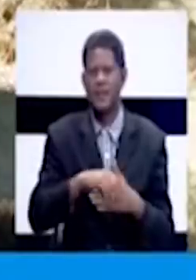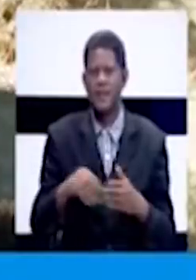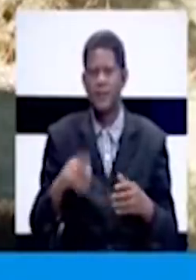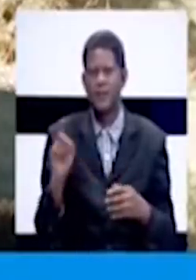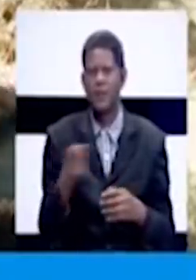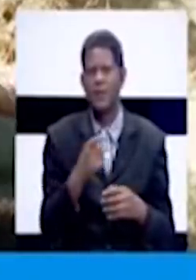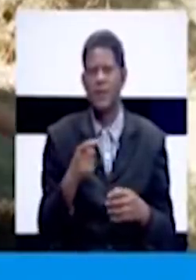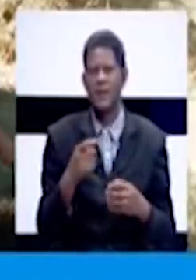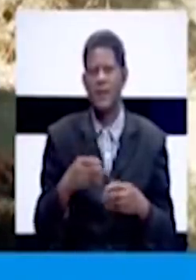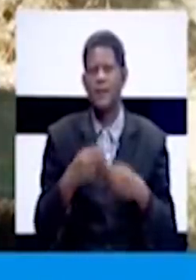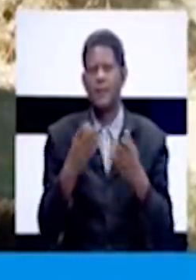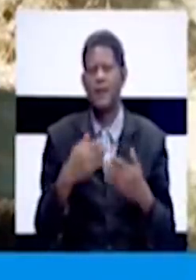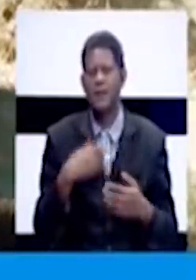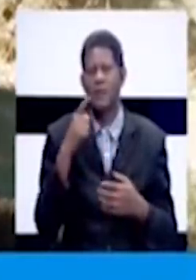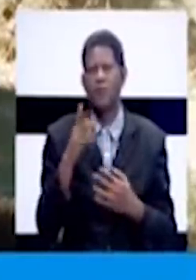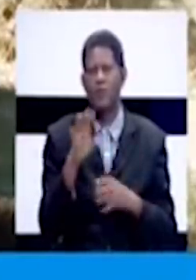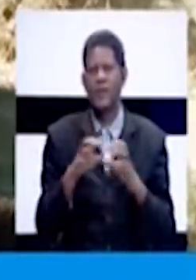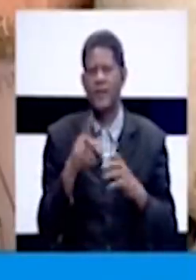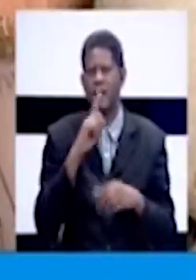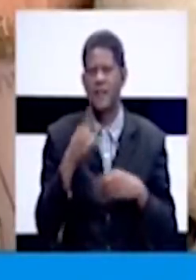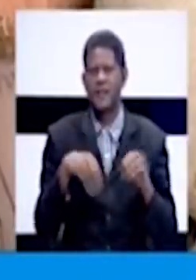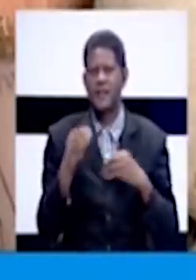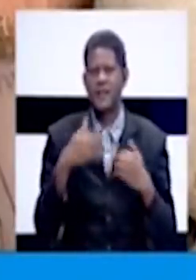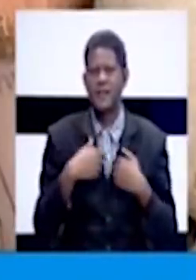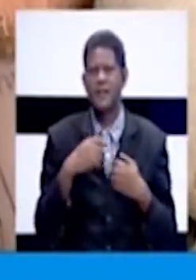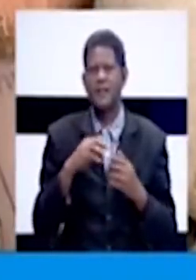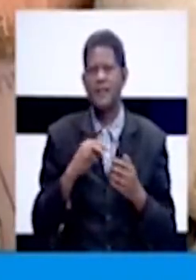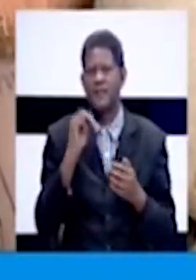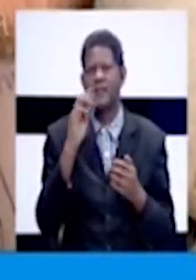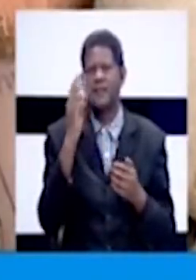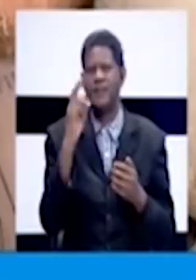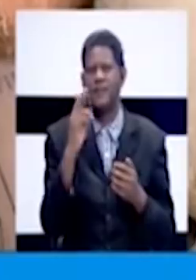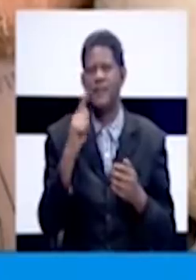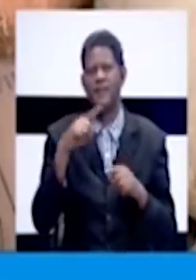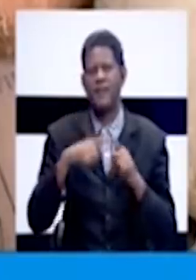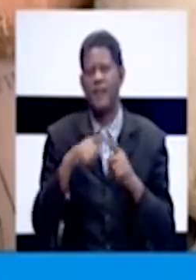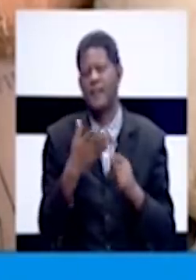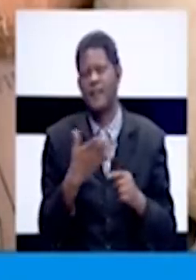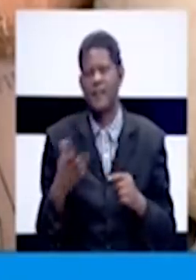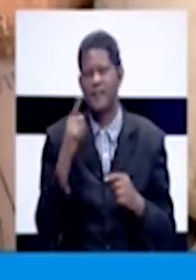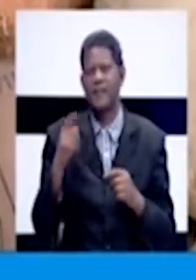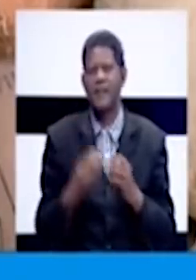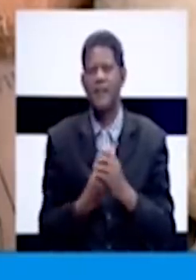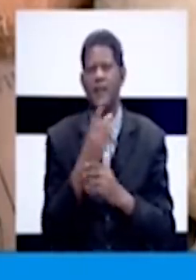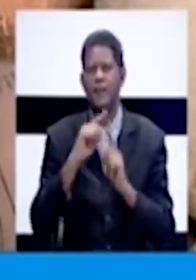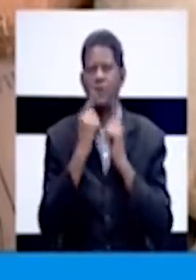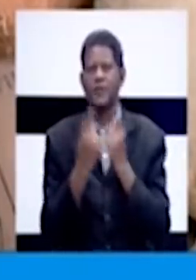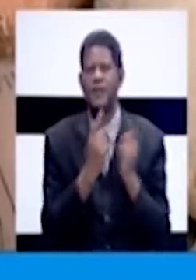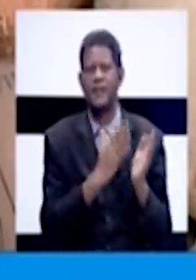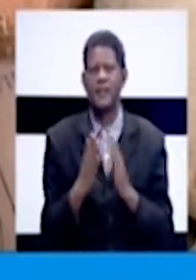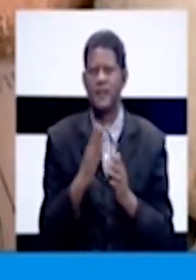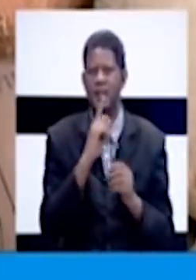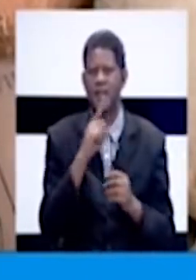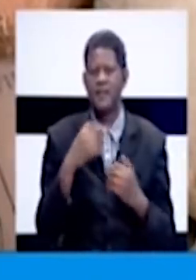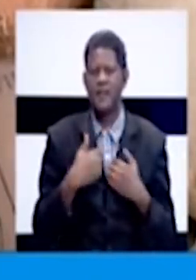ዝኣክል ኣብኢና ማለት የቦክ ብኦቢልና እውን ኢና ንንቀሳቀስ ዘለና ንጥሕንን ንዝተፈላለየ ኩነታትን ብተን ልምዓት ጉጅለ እናዳለና ኢና